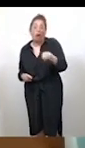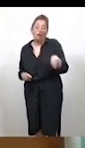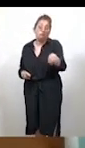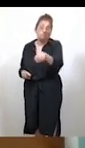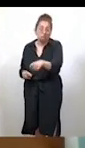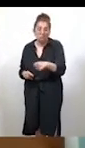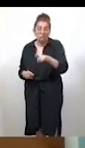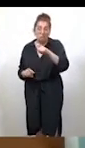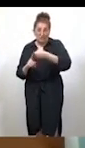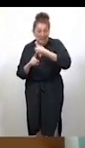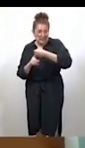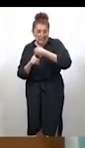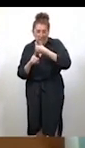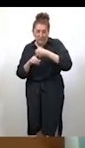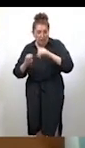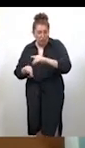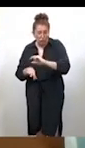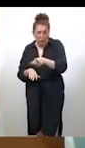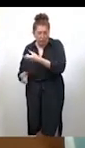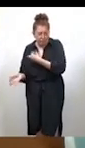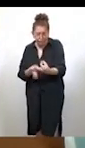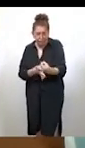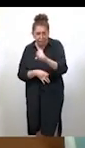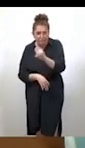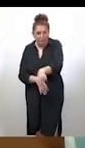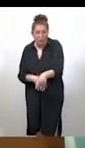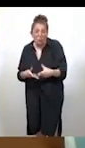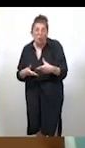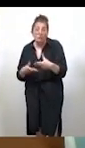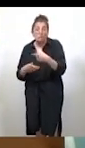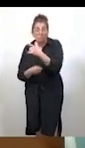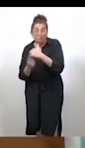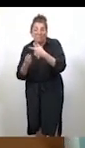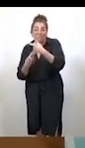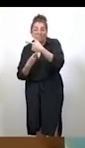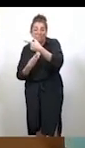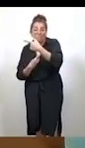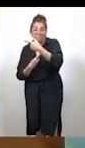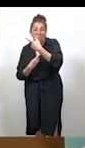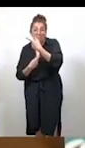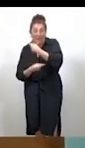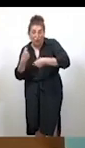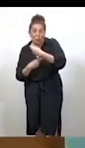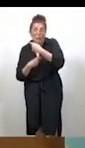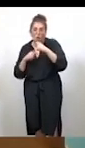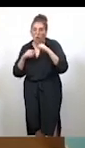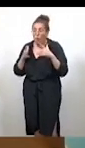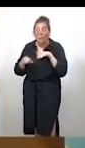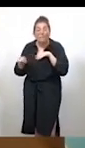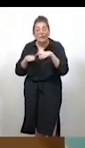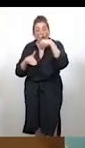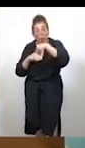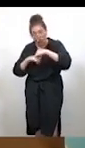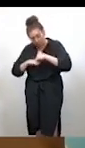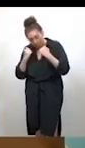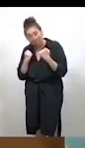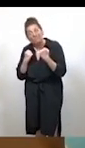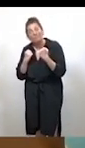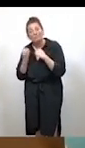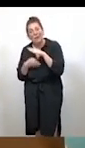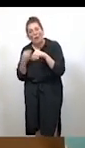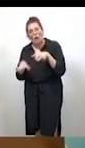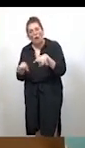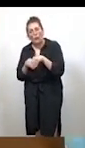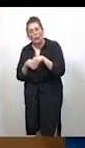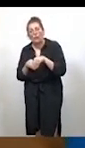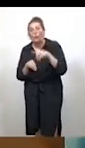permanentes que doit mener cette société d'économie mixte face effectivement parfois à des acteurs privés qui ont des moyens